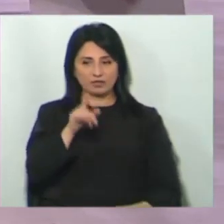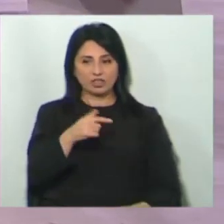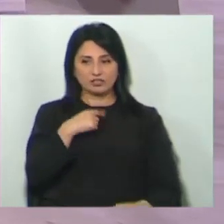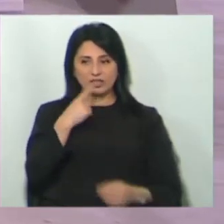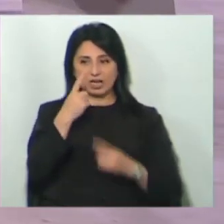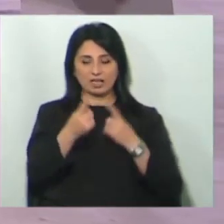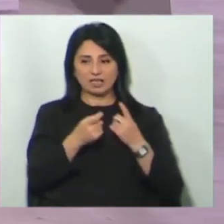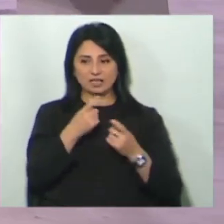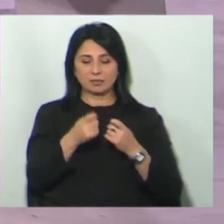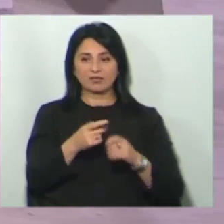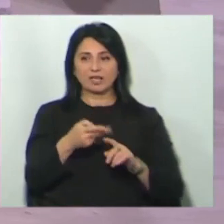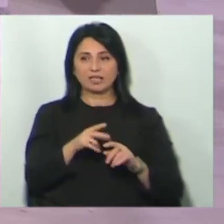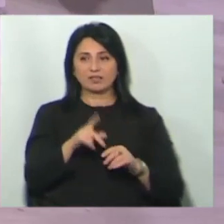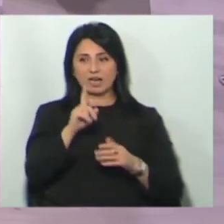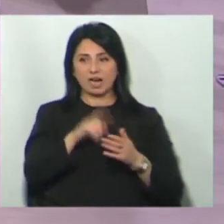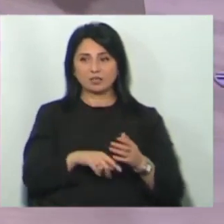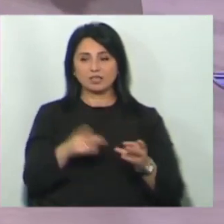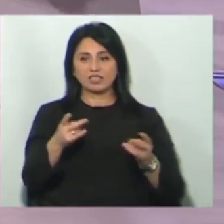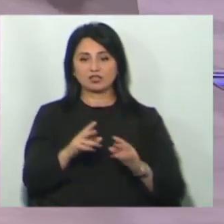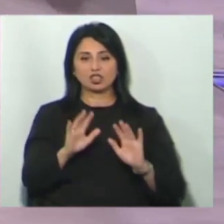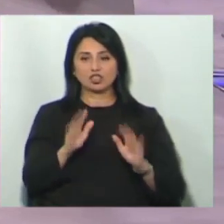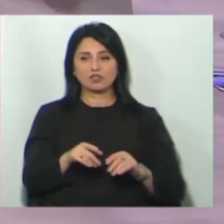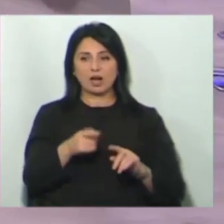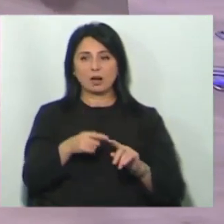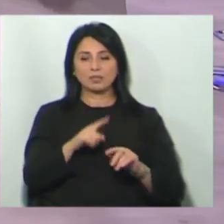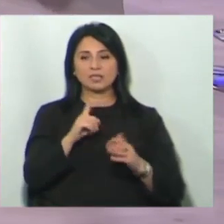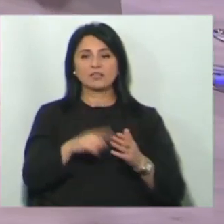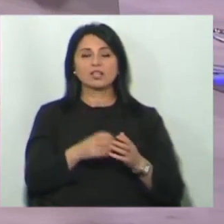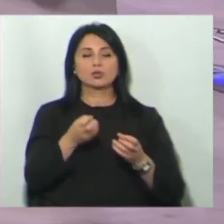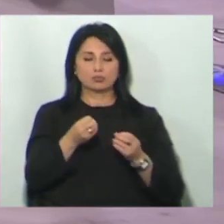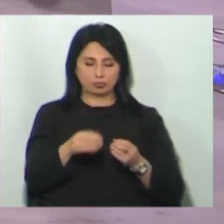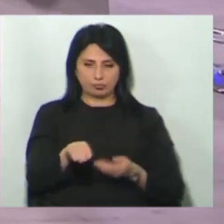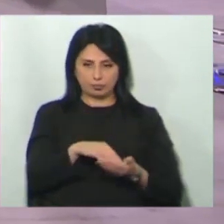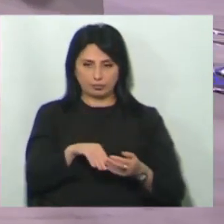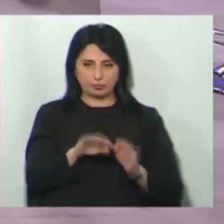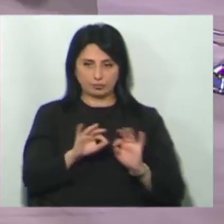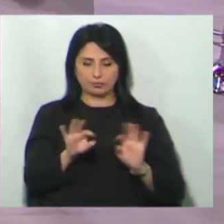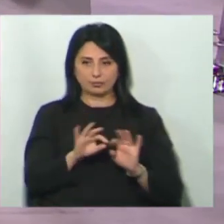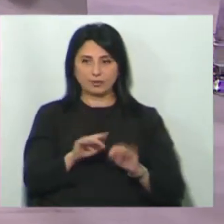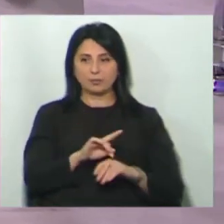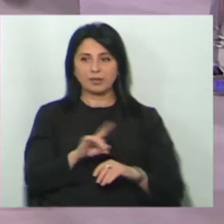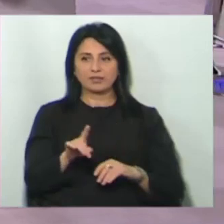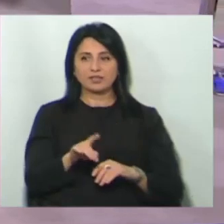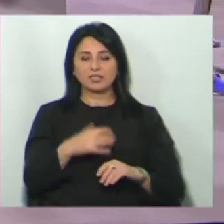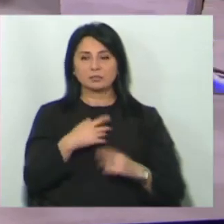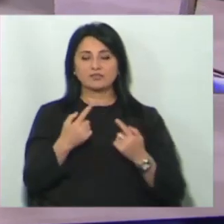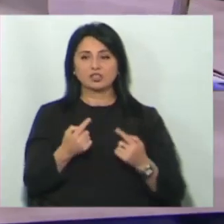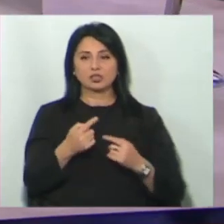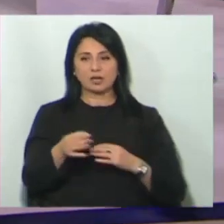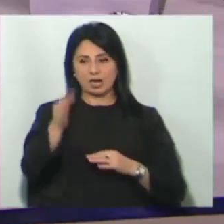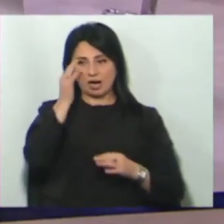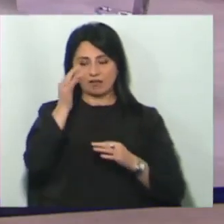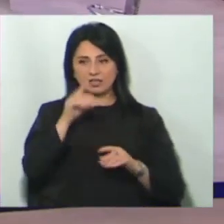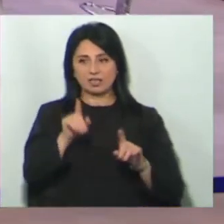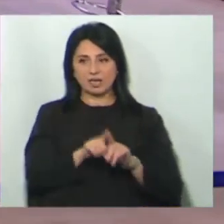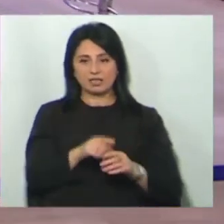ჩვენს გადაცემაში და გარწმუნებთ საჭიროების შემთხვევაში ამ საკითხებს ჩვენ კიდევ ბევრჯერ გავიმეორებთ, მაგრამ მნიშვნელოვანია გავიხსენოთ,